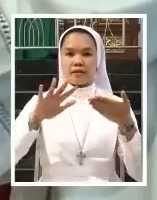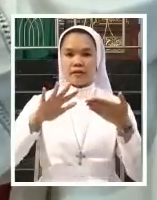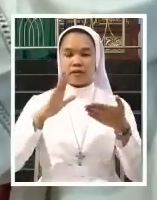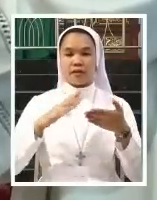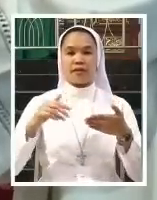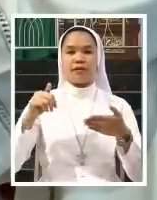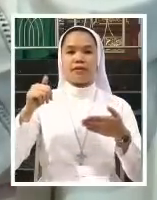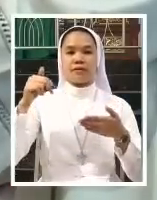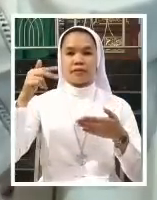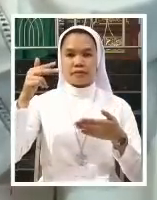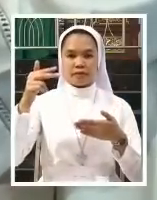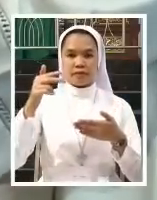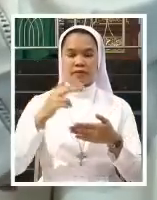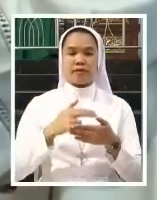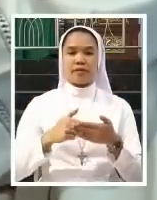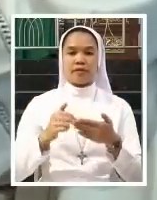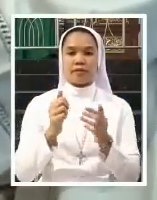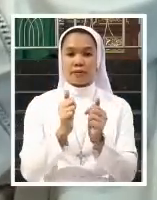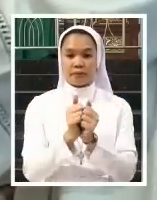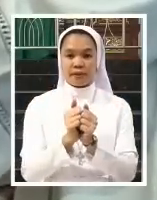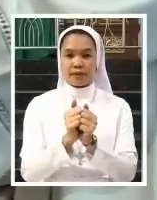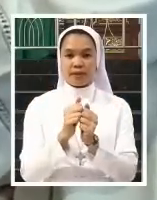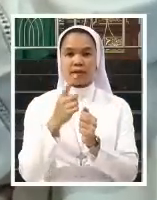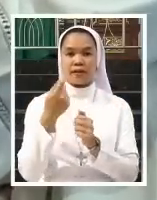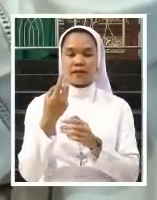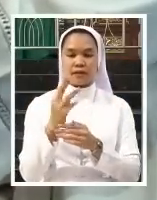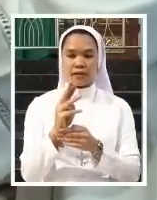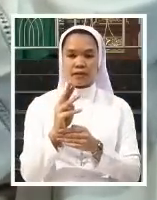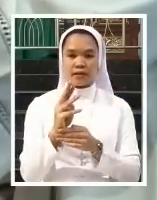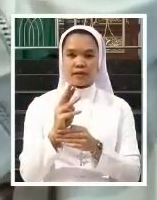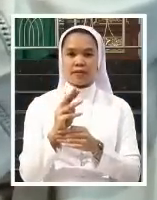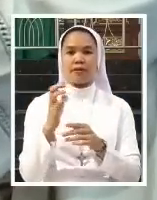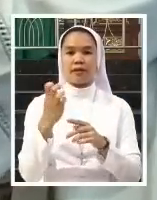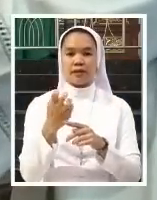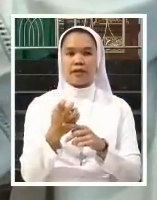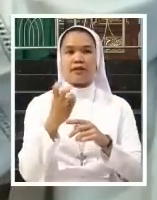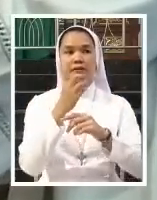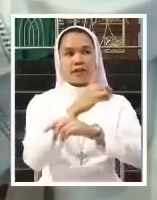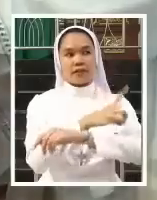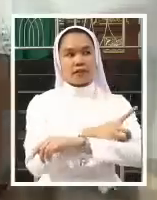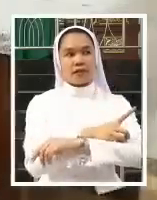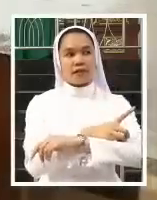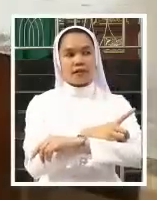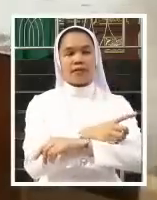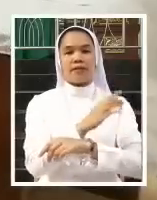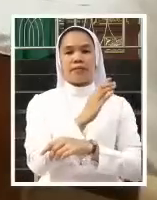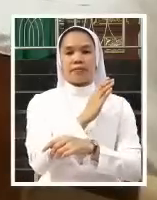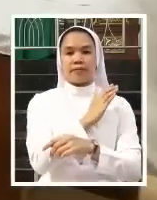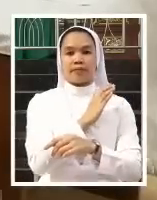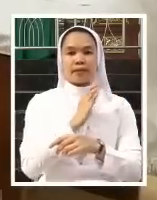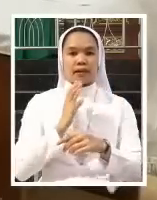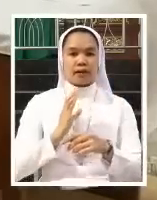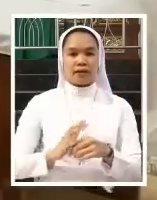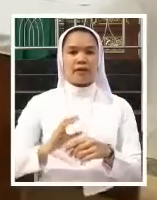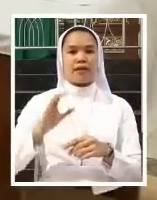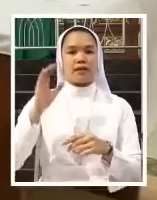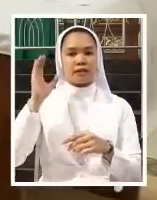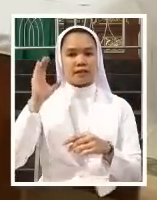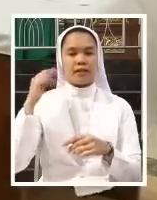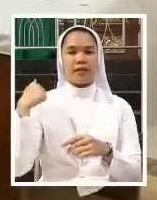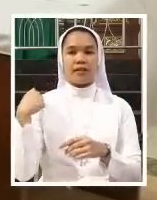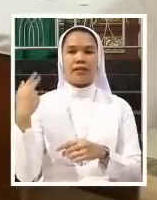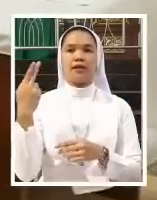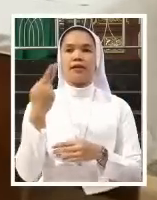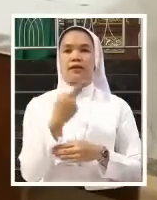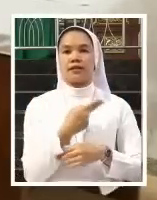na totoo sa kaibahan nindo arawal daw. Kristo, danguga kami.